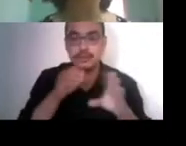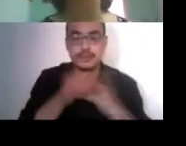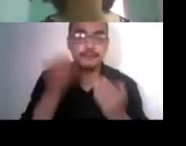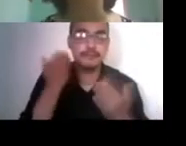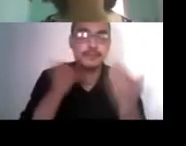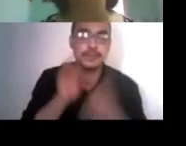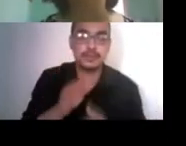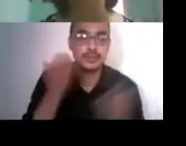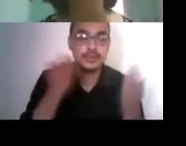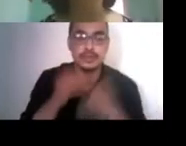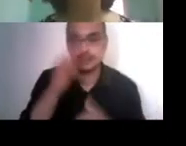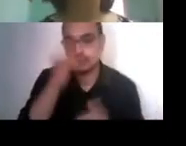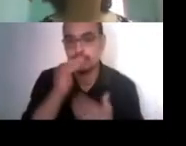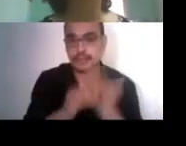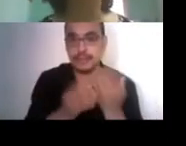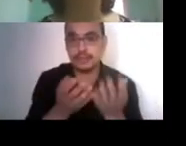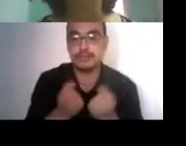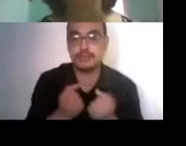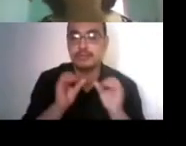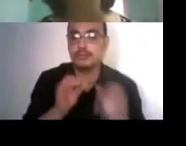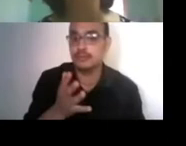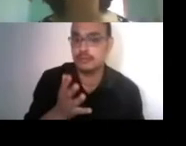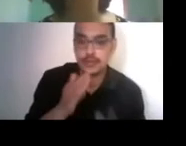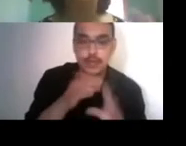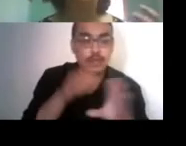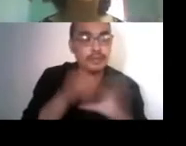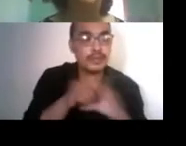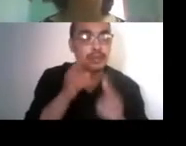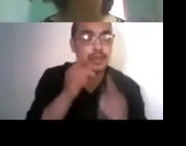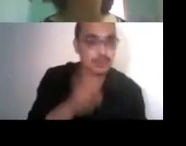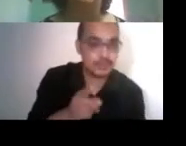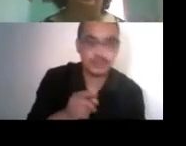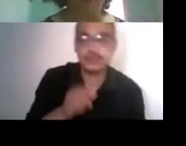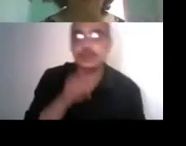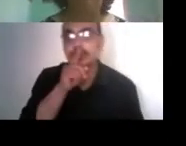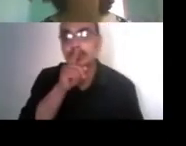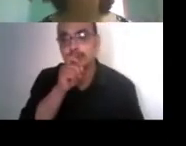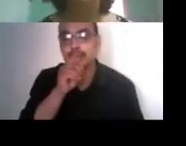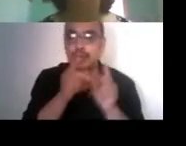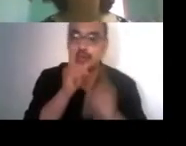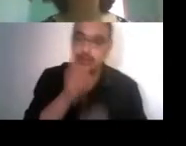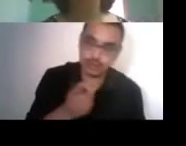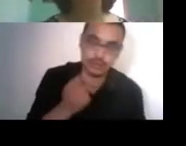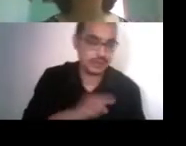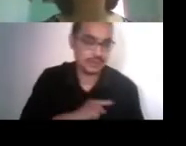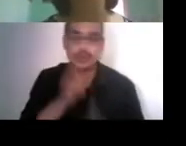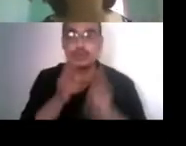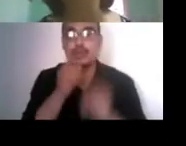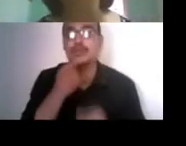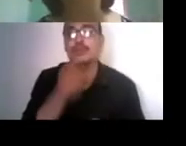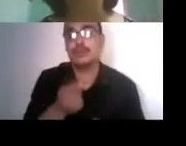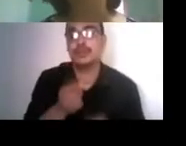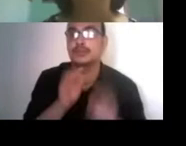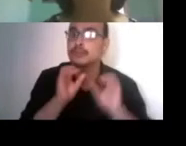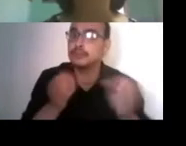हिंसाको रूपमा नलिइरहेको, यो घरभित्रको कुरा हो, यो चाहिँ प्राइभेट कुरा हो हाम्रो भनेर चाहिँ लिइरहेको